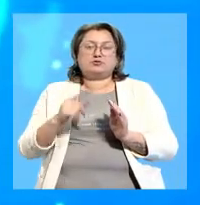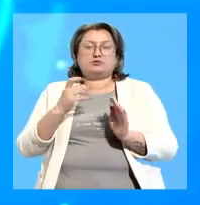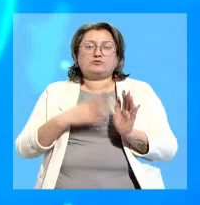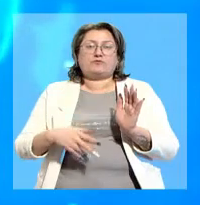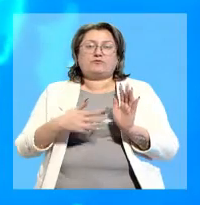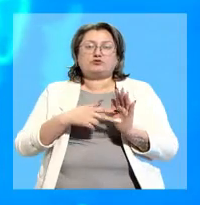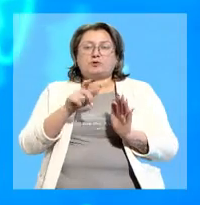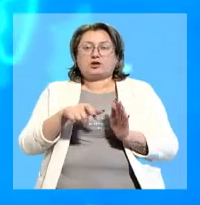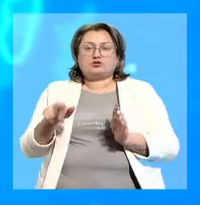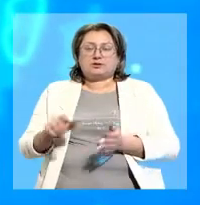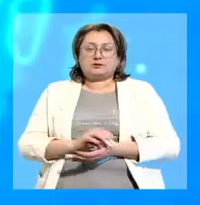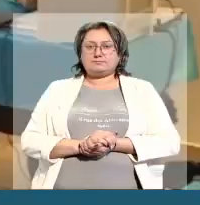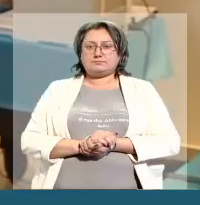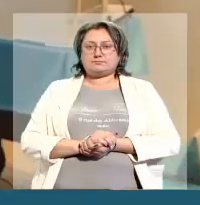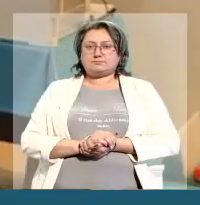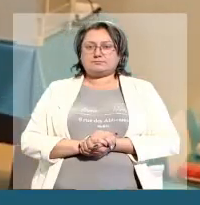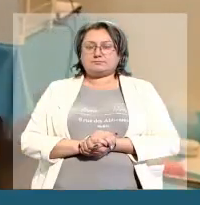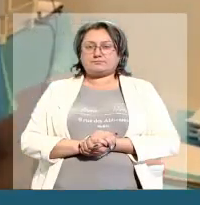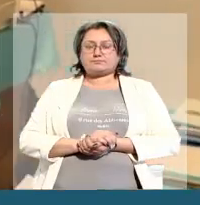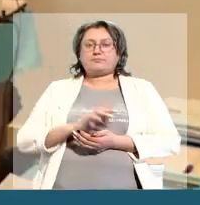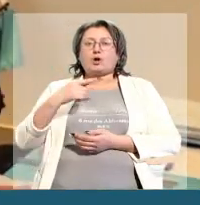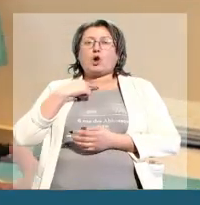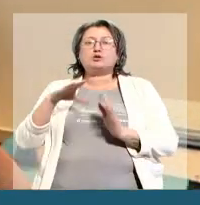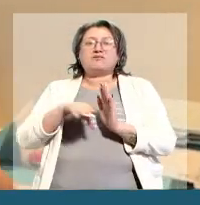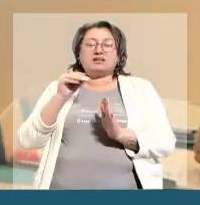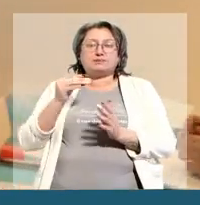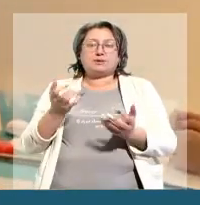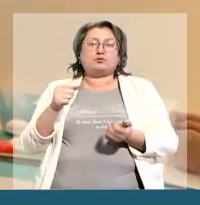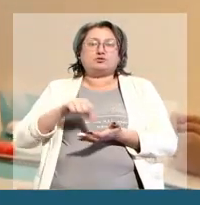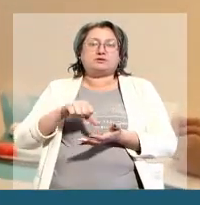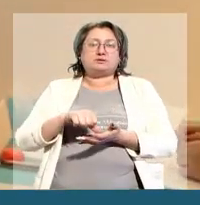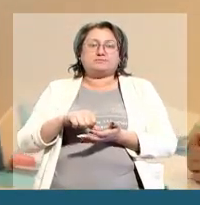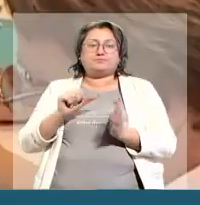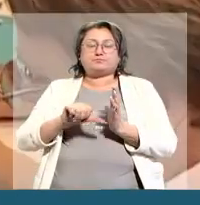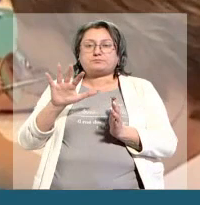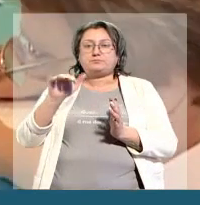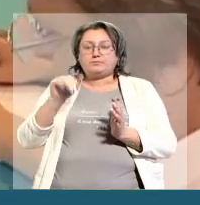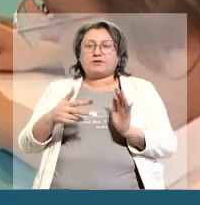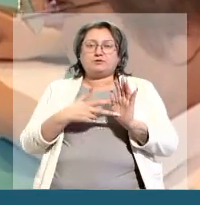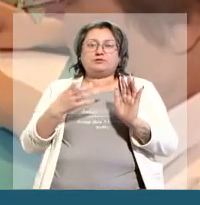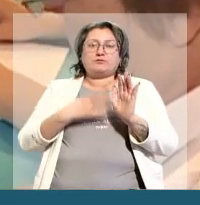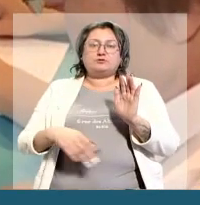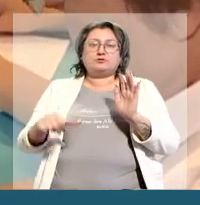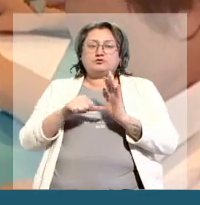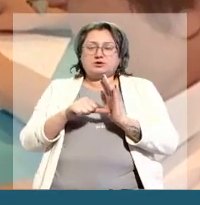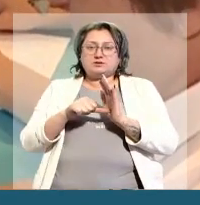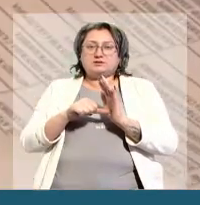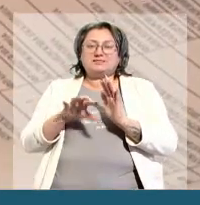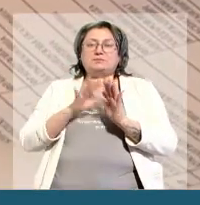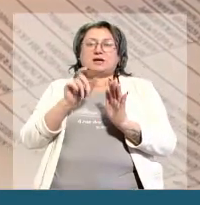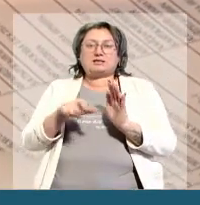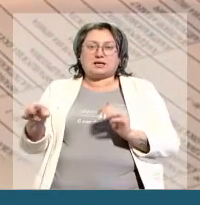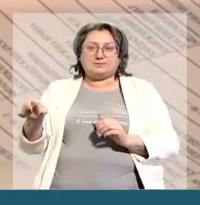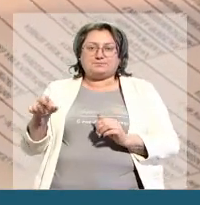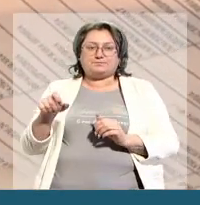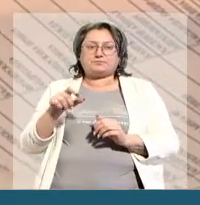135198 азамат енгізілді. Дауыс беруге 65896 сайлаушы, оның ішінде есептен шығару куәліктері